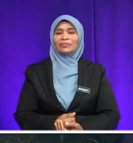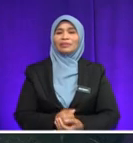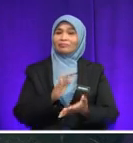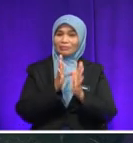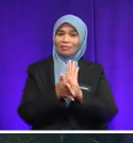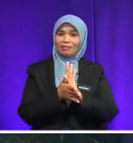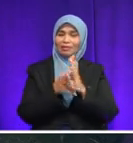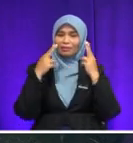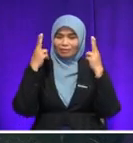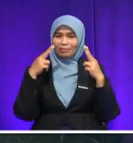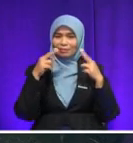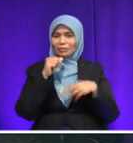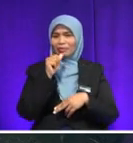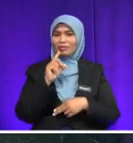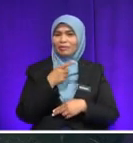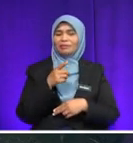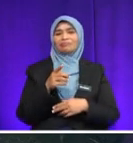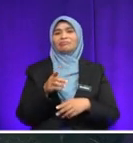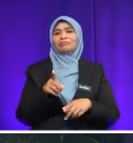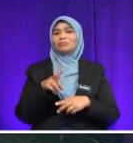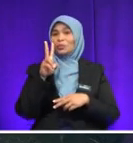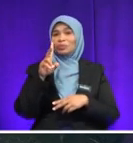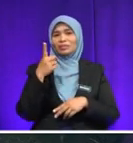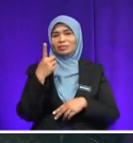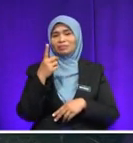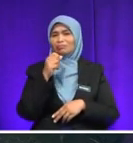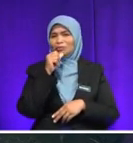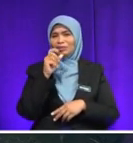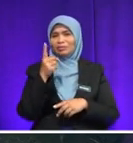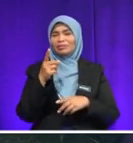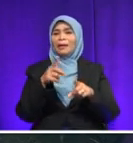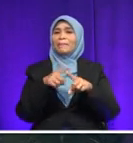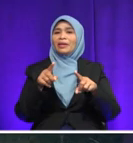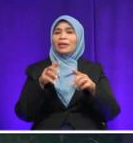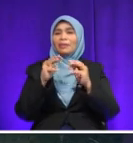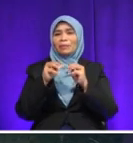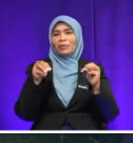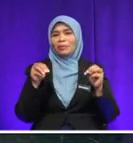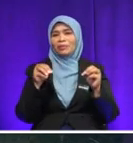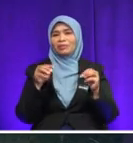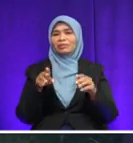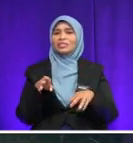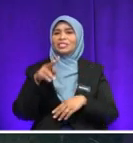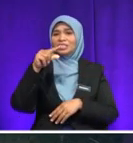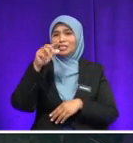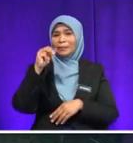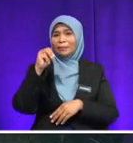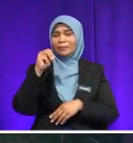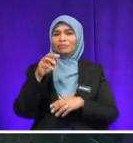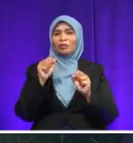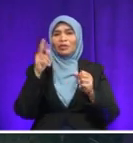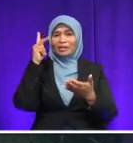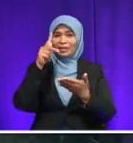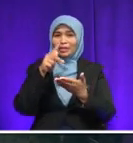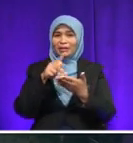bukan kita berdosa jadi studio bahkan kita ada bersama kita murid-murid di Google ini jadi kita boleh perkenalkan mereka